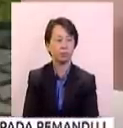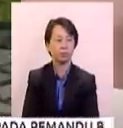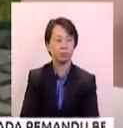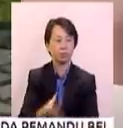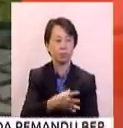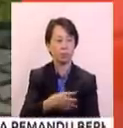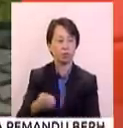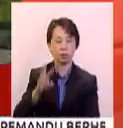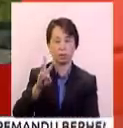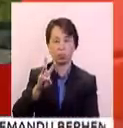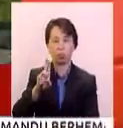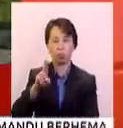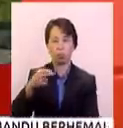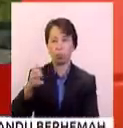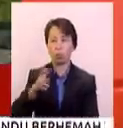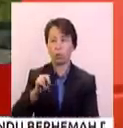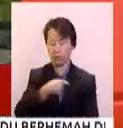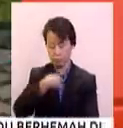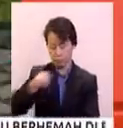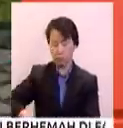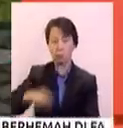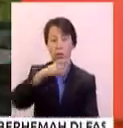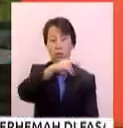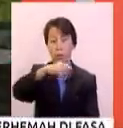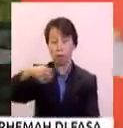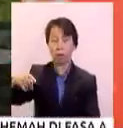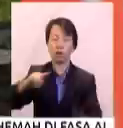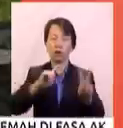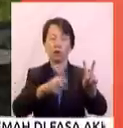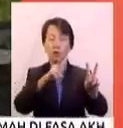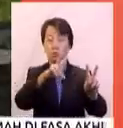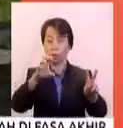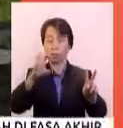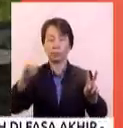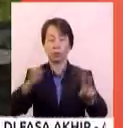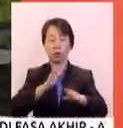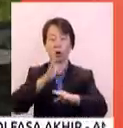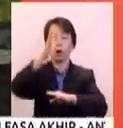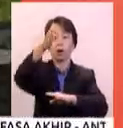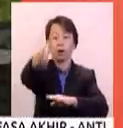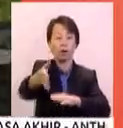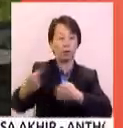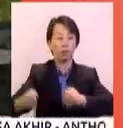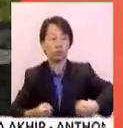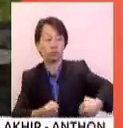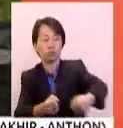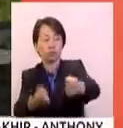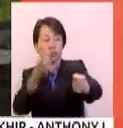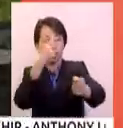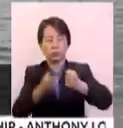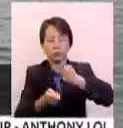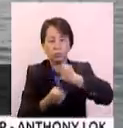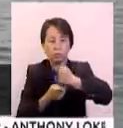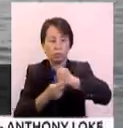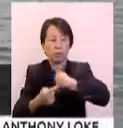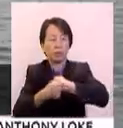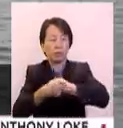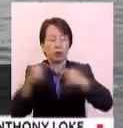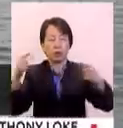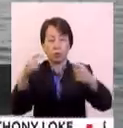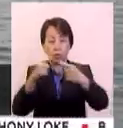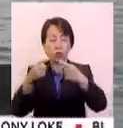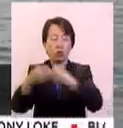Dan di Wuhan, China, seorang lelaki berenang 2,200 meter merentasi sungai Yangtze untuk menjimatkan masa ke